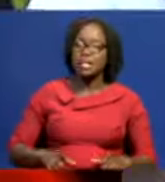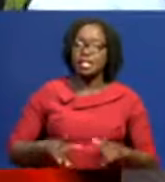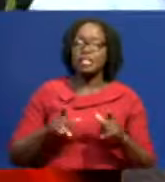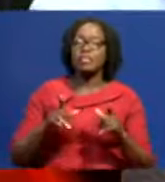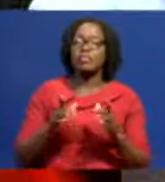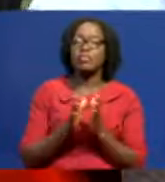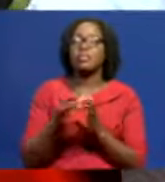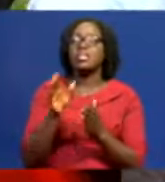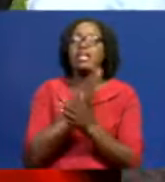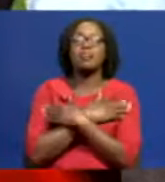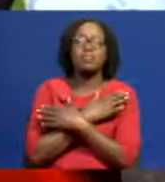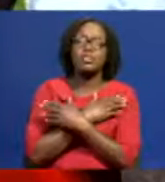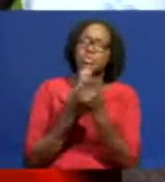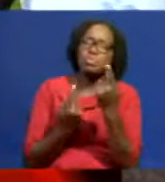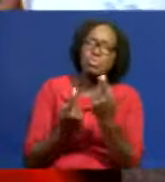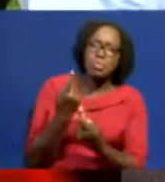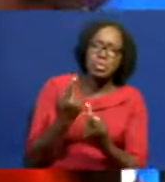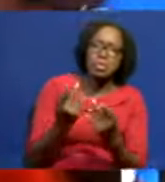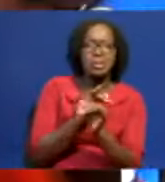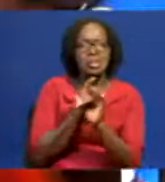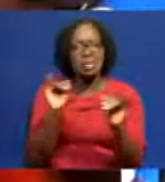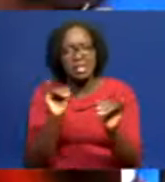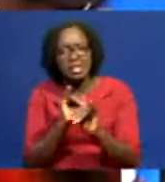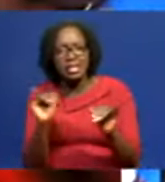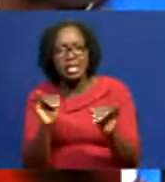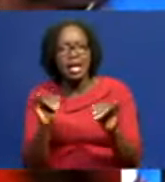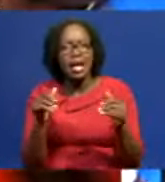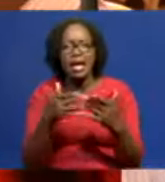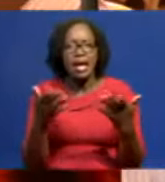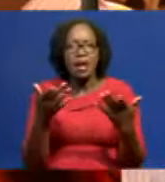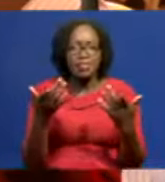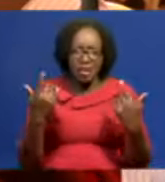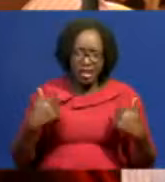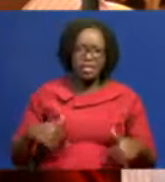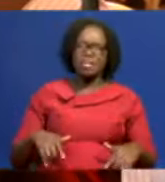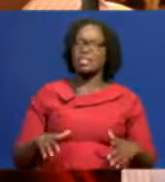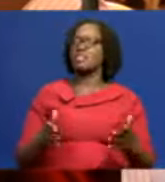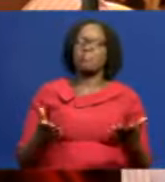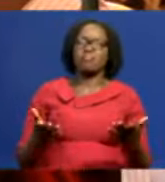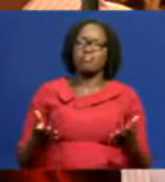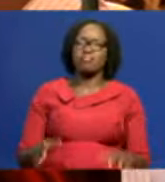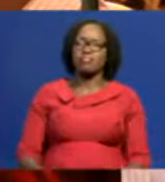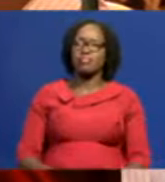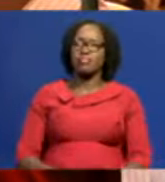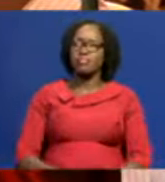hata upishi, usafi, jinsi wanaweza kuvaa.